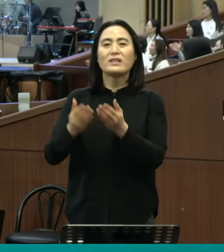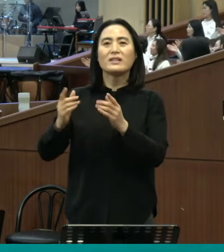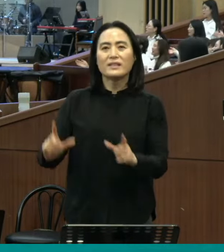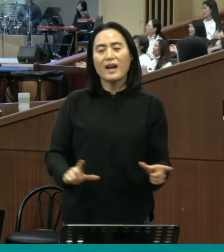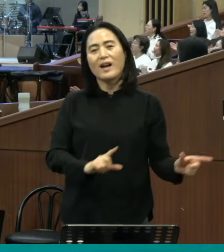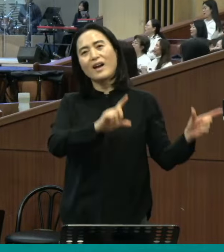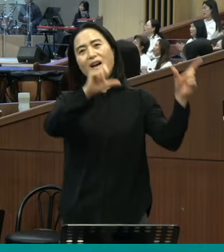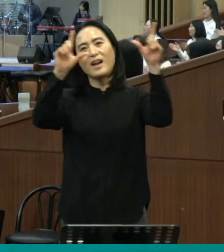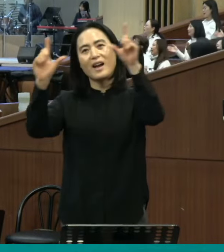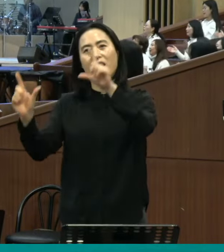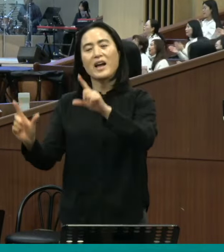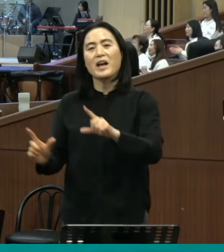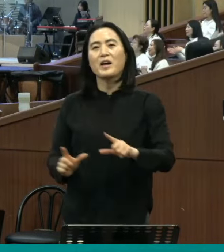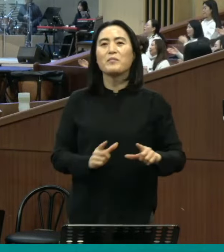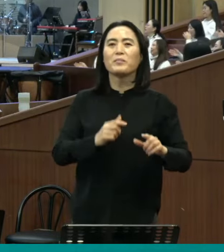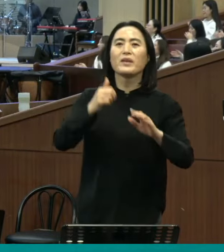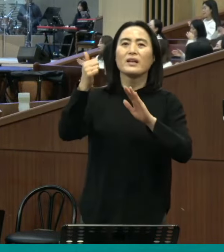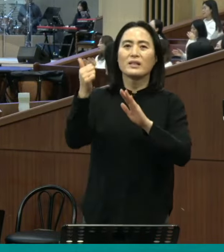삶,